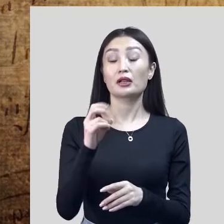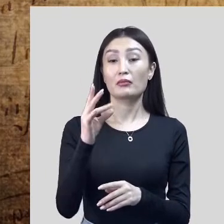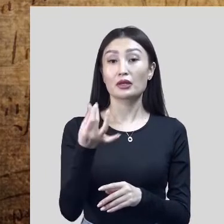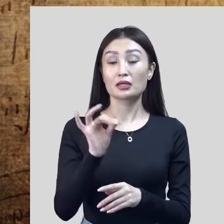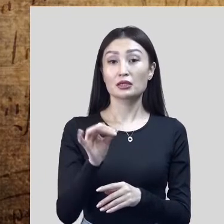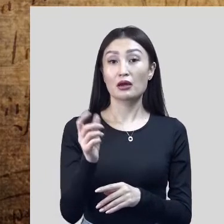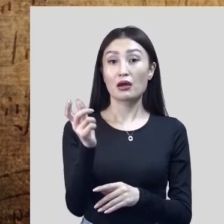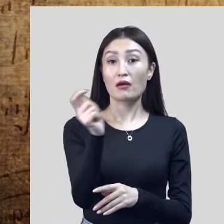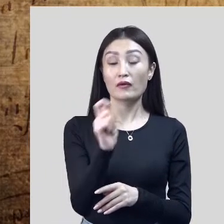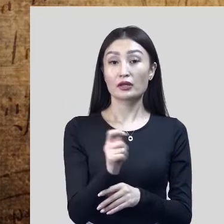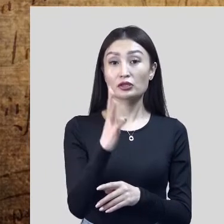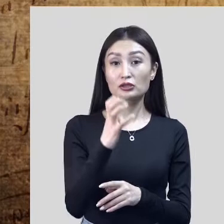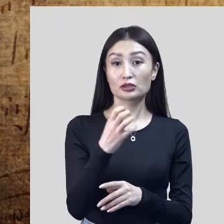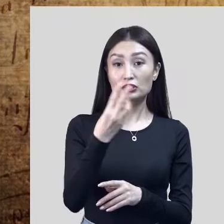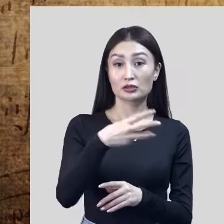Пелопоннесская война